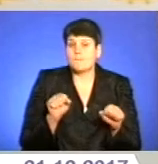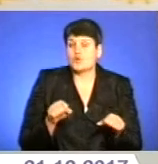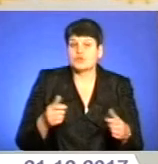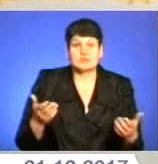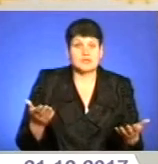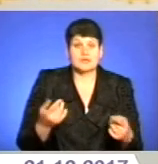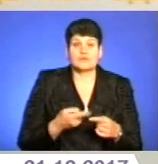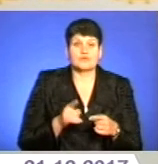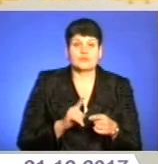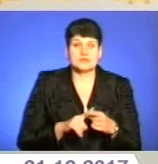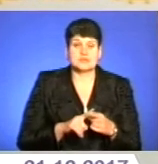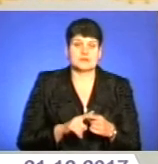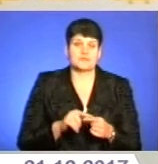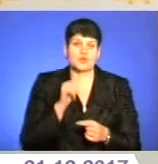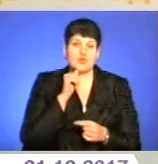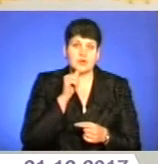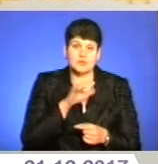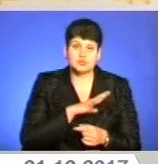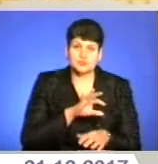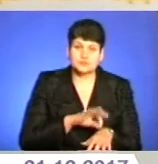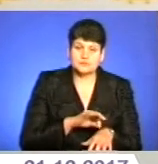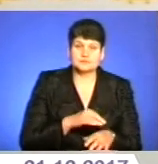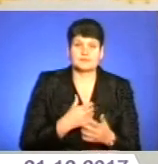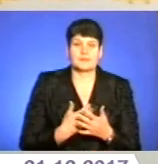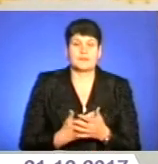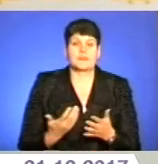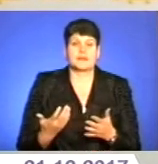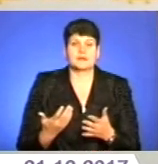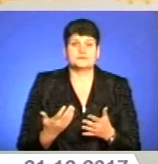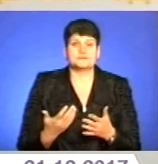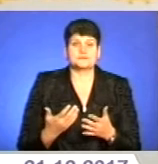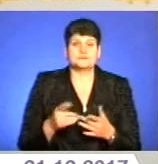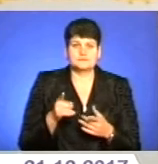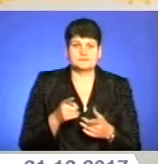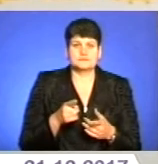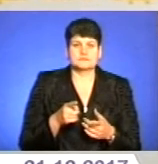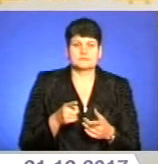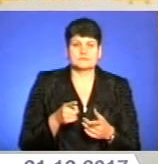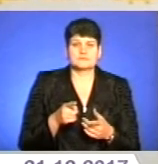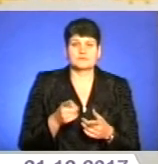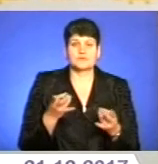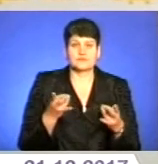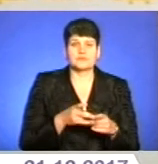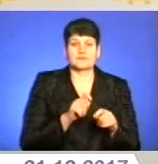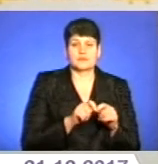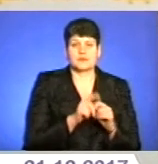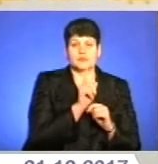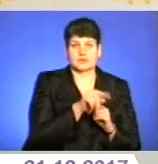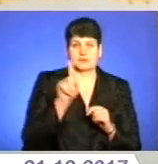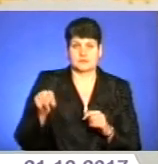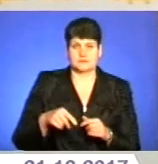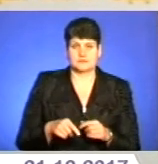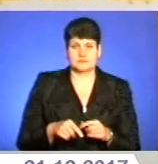вже заражені горіхи чи заражений наповнювач прийшов на виробника. Тут потрібно перевіряти і одних, і